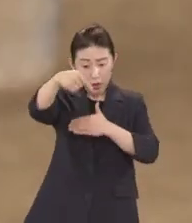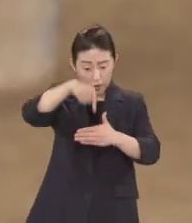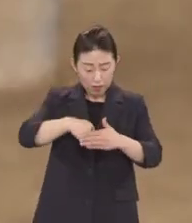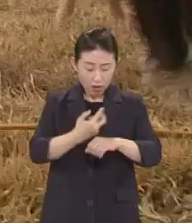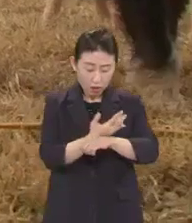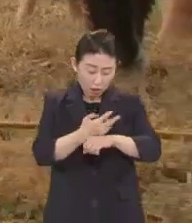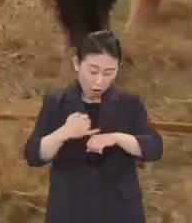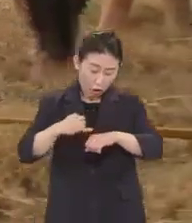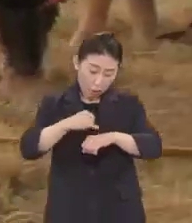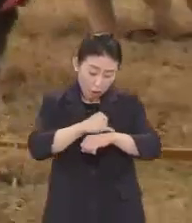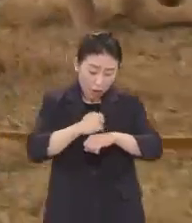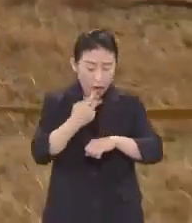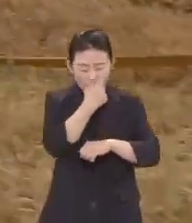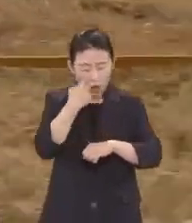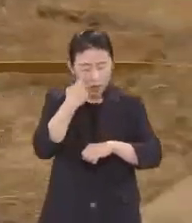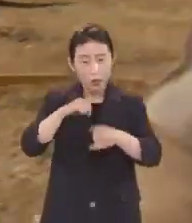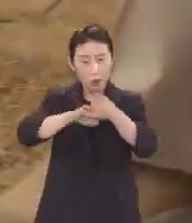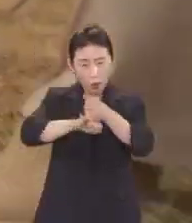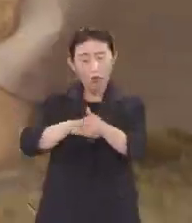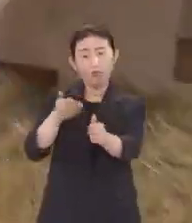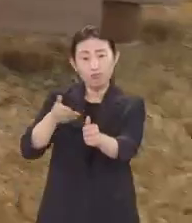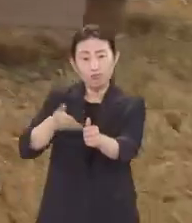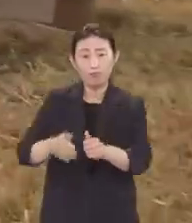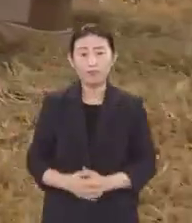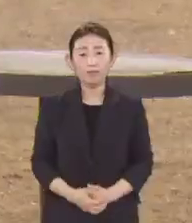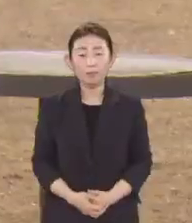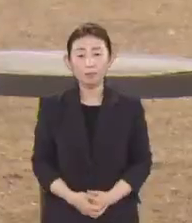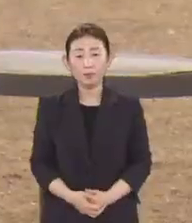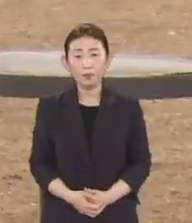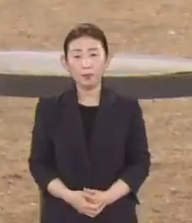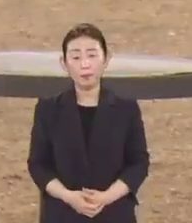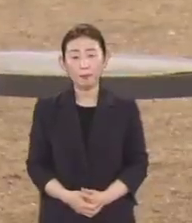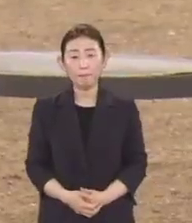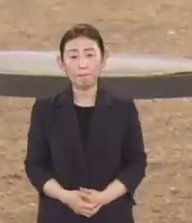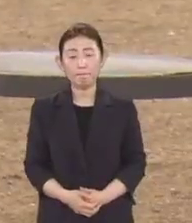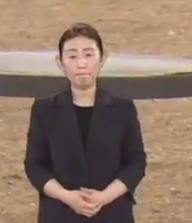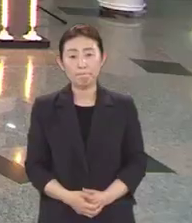붙어있는지 꼼꼼히 확인하는 등 야외 활동 시 주의가 필요합니다.